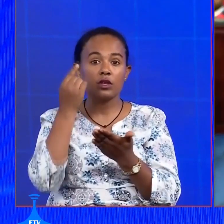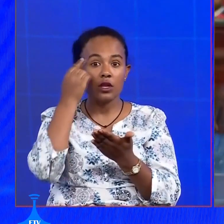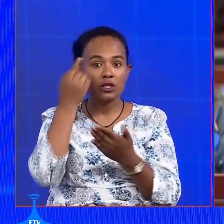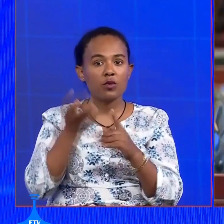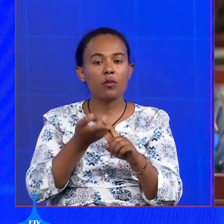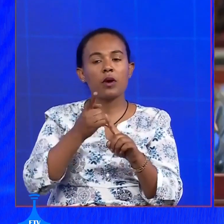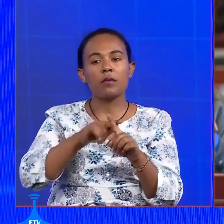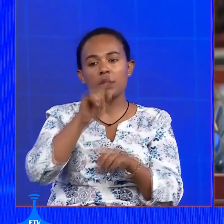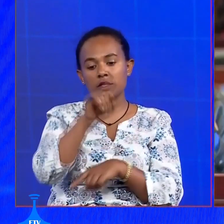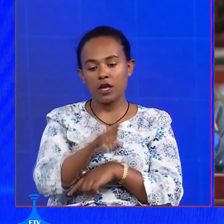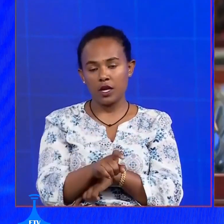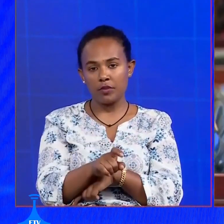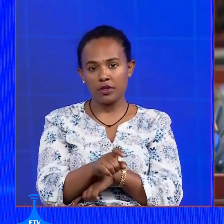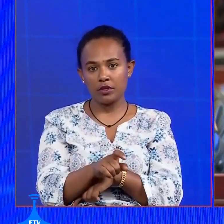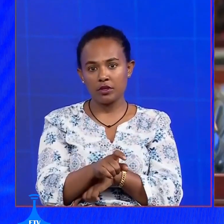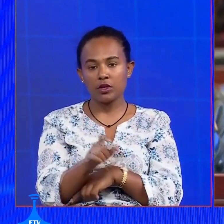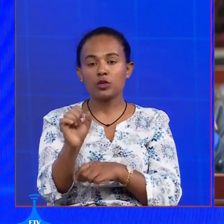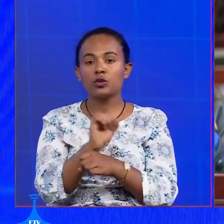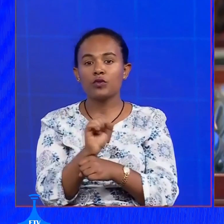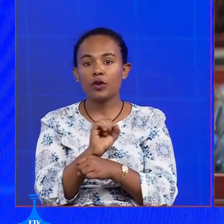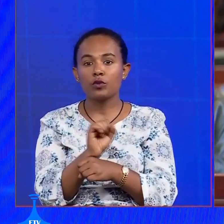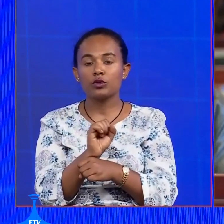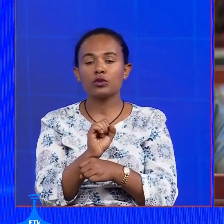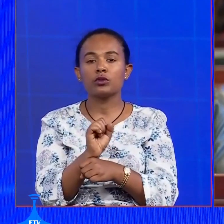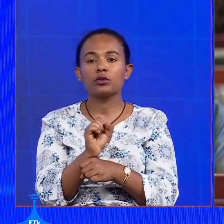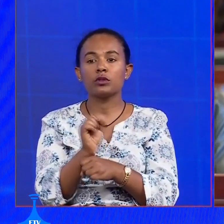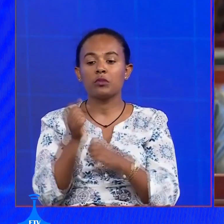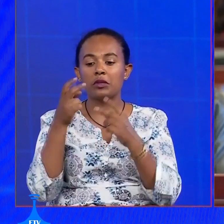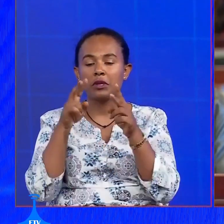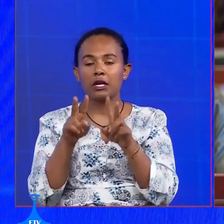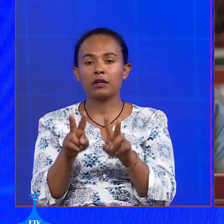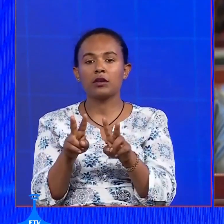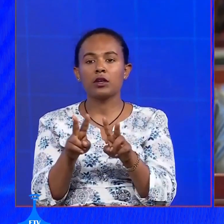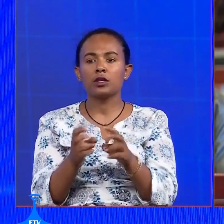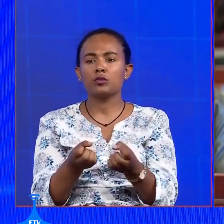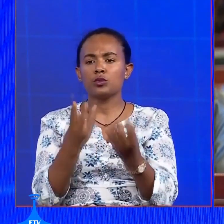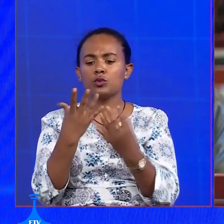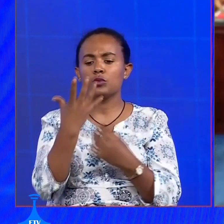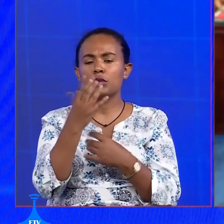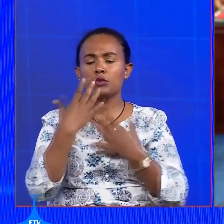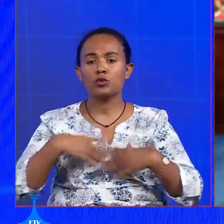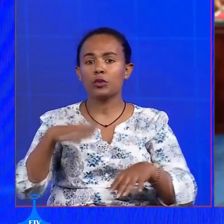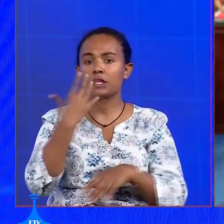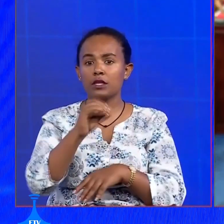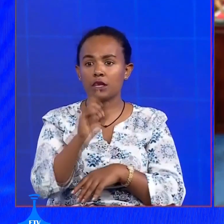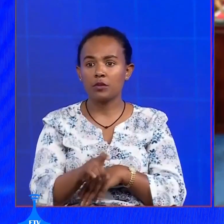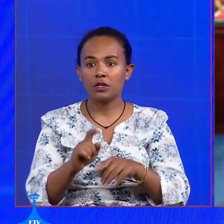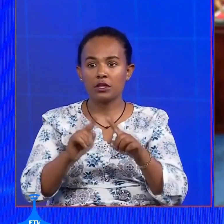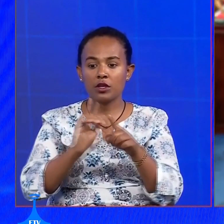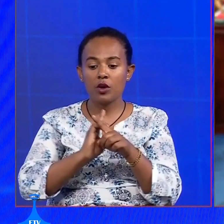اللب اللب اللي على فيوج شو شروج تدربوا لسوش بتملكته لسو مجزات على اللبت جن وات وانا نقر